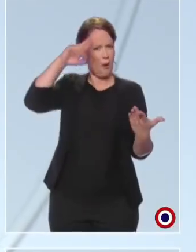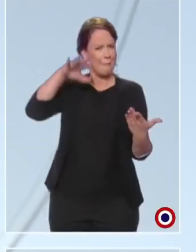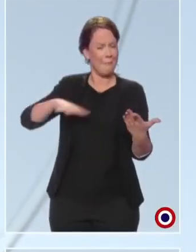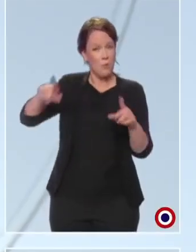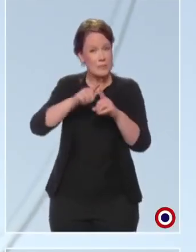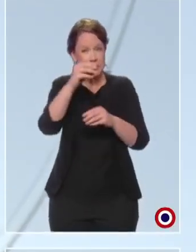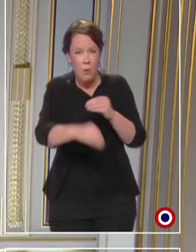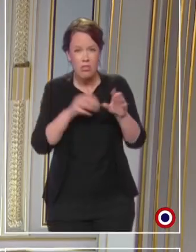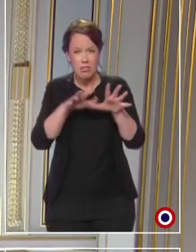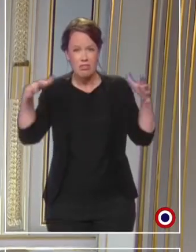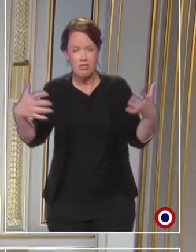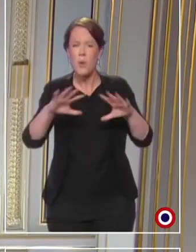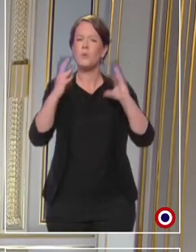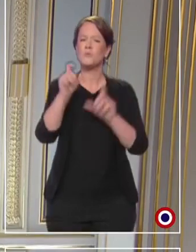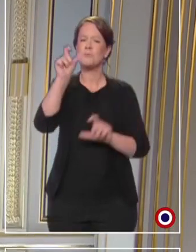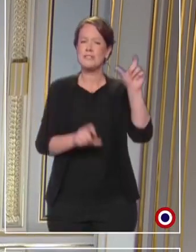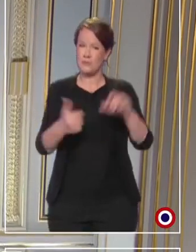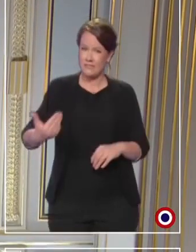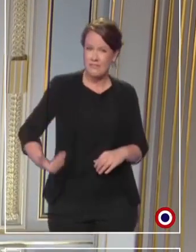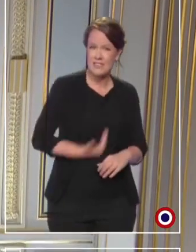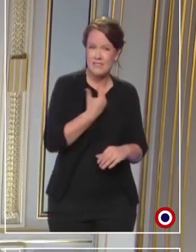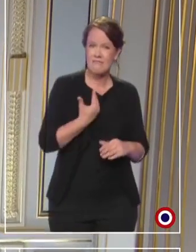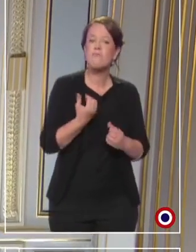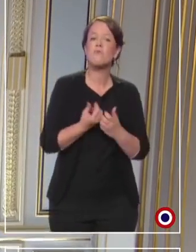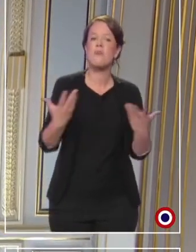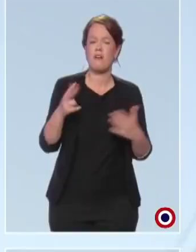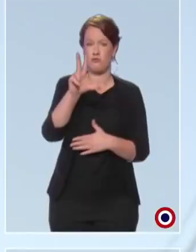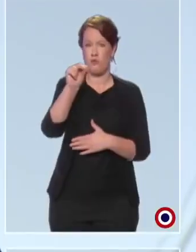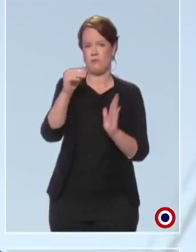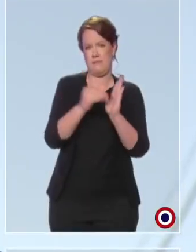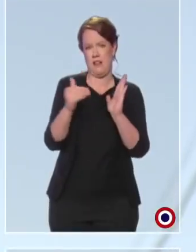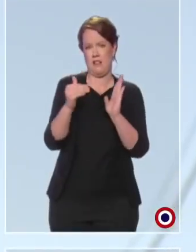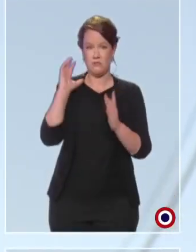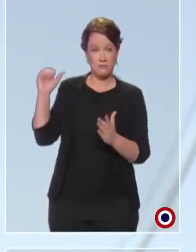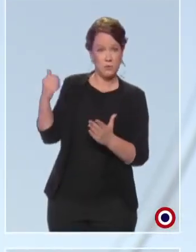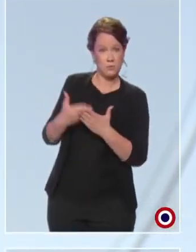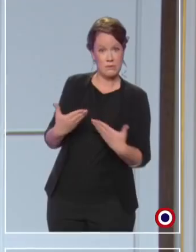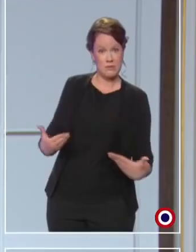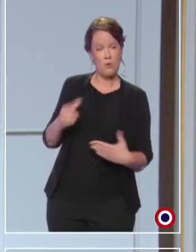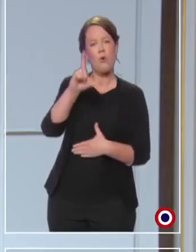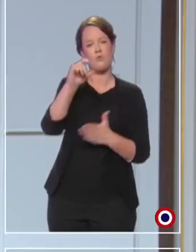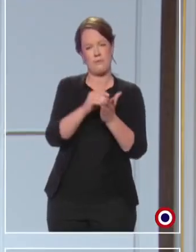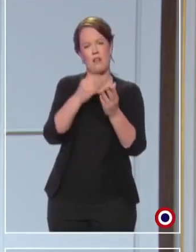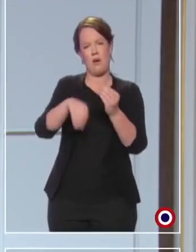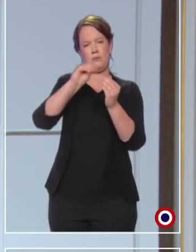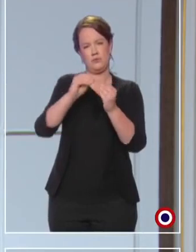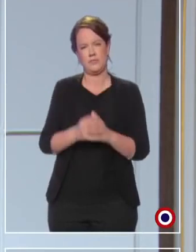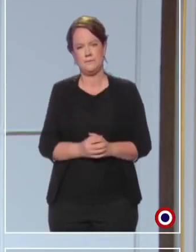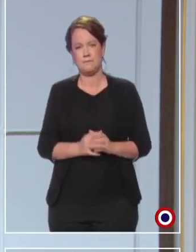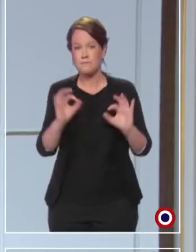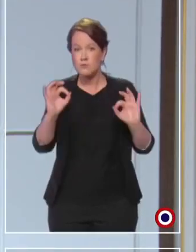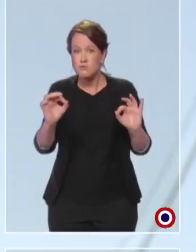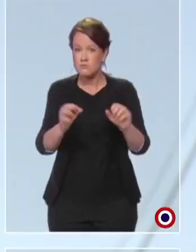vague trente mille victimes depuis lors deux mille victimes supplémentaires et en effet ce virus que nous connaissons maintenant